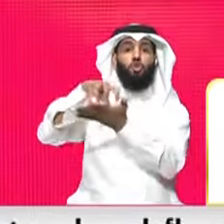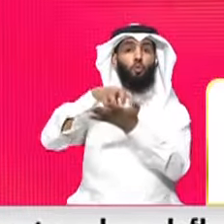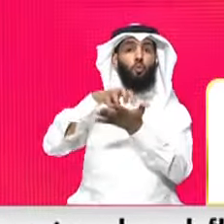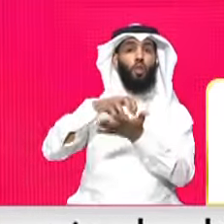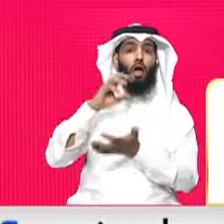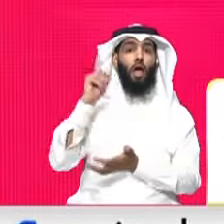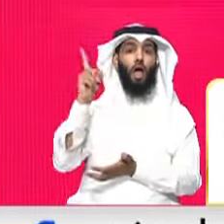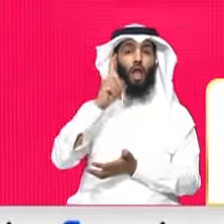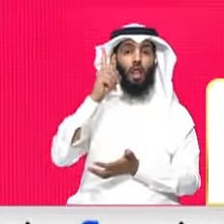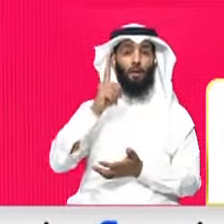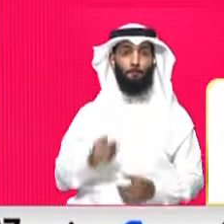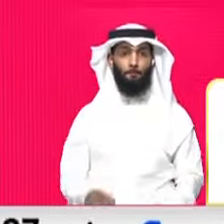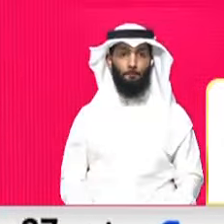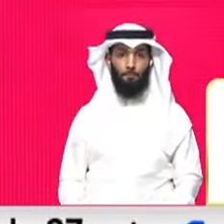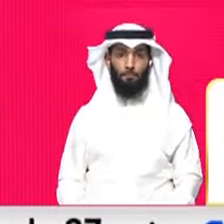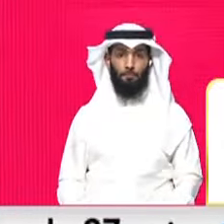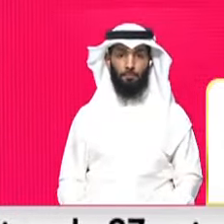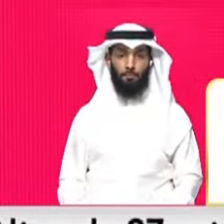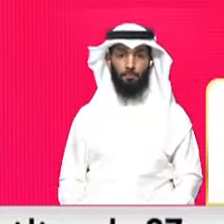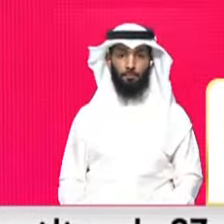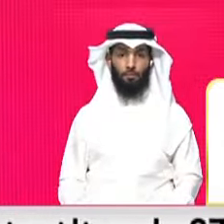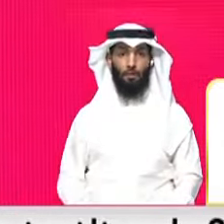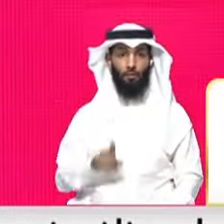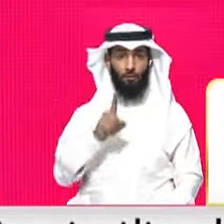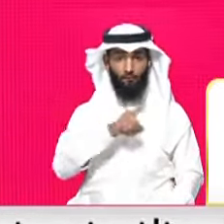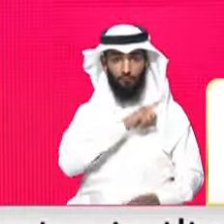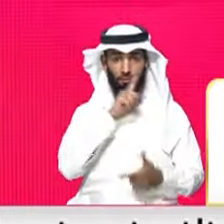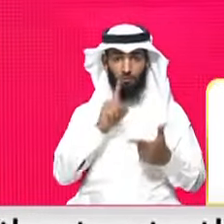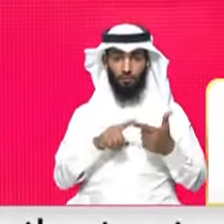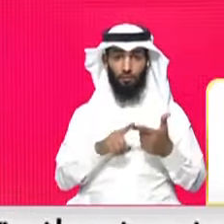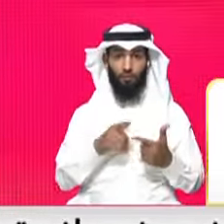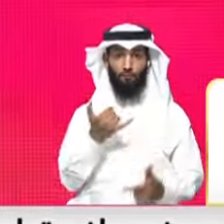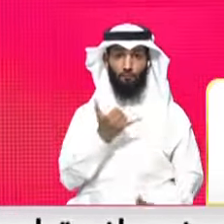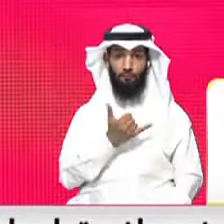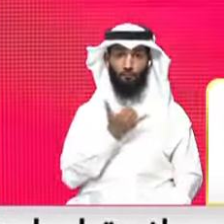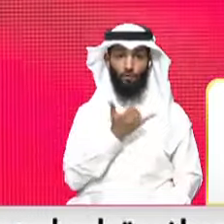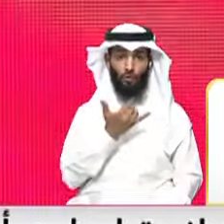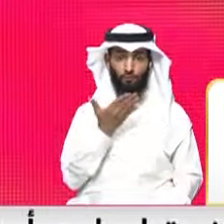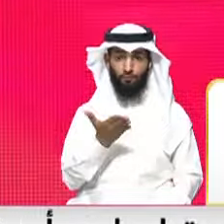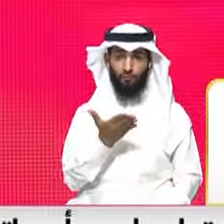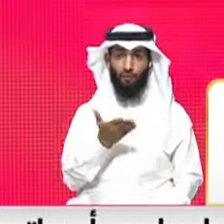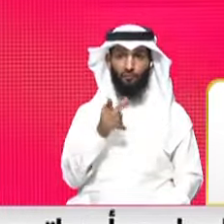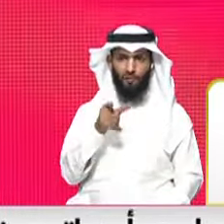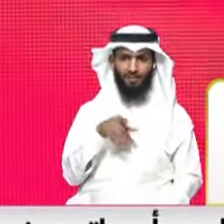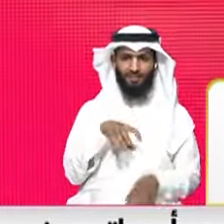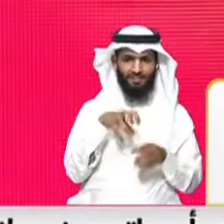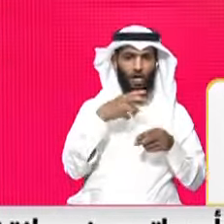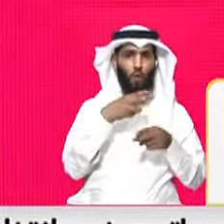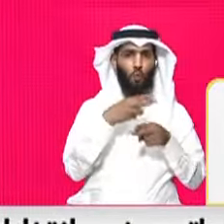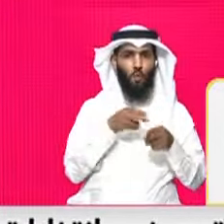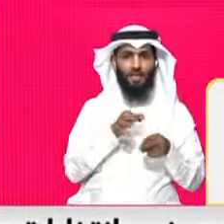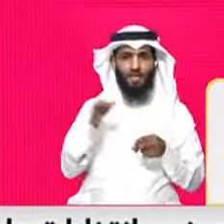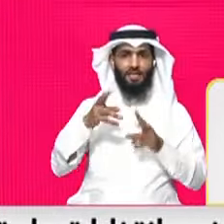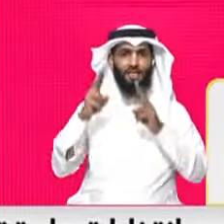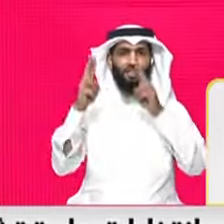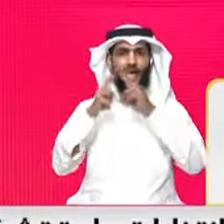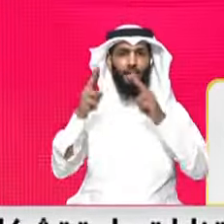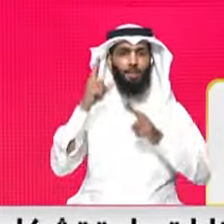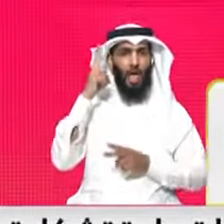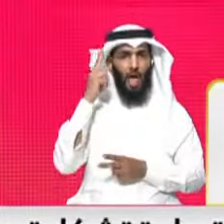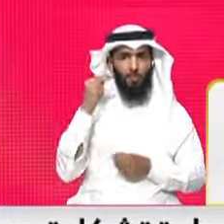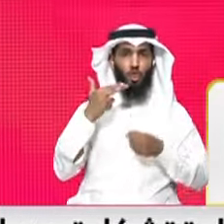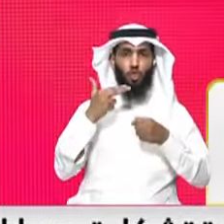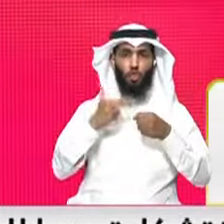المصفات، وذلك إلى جانب تلبية احتياجات محطات توليد الكهرباء المحلية من زيت الوقود